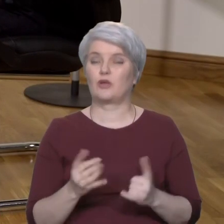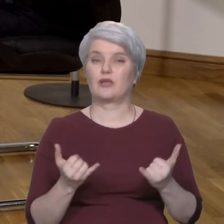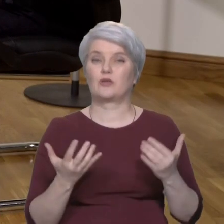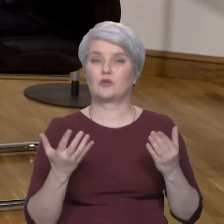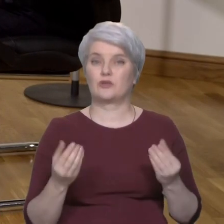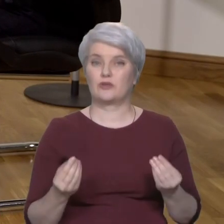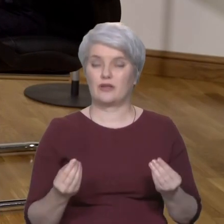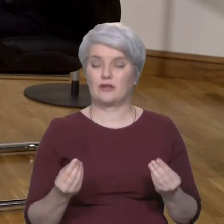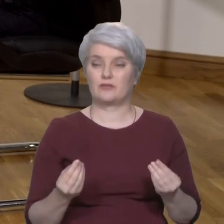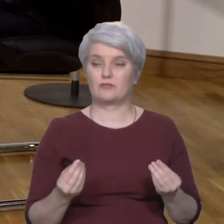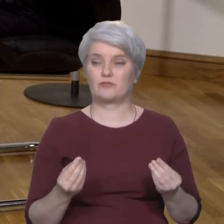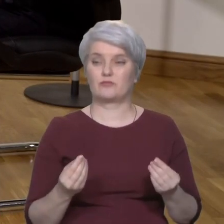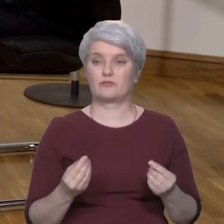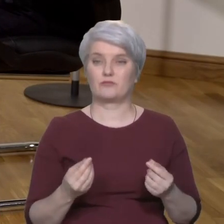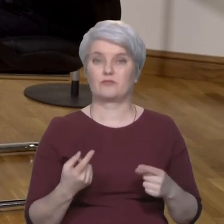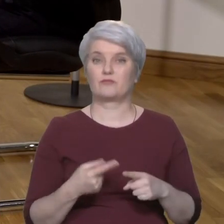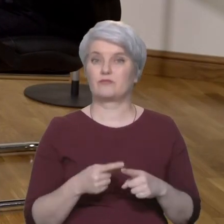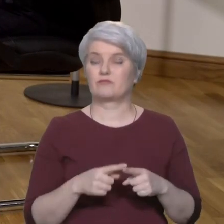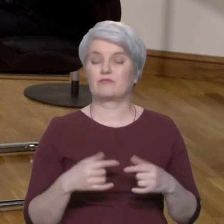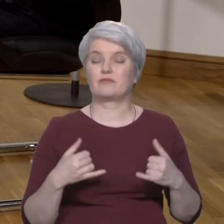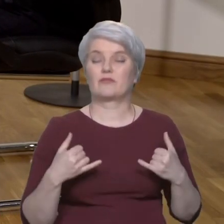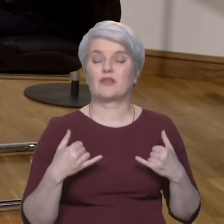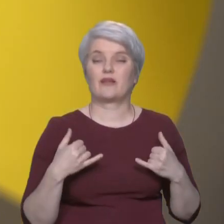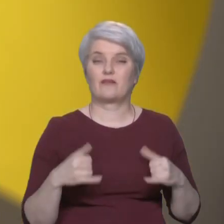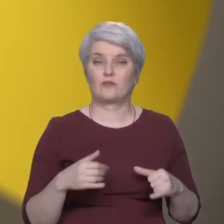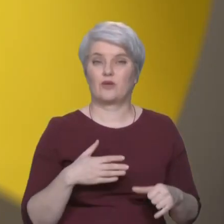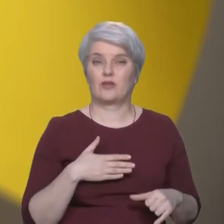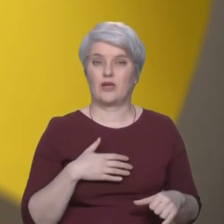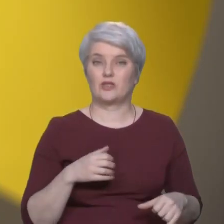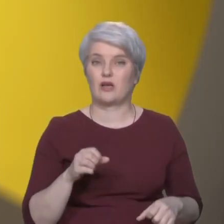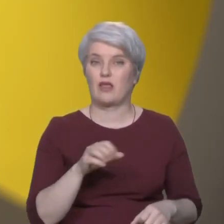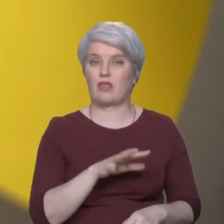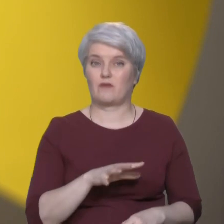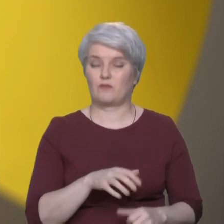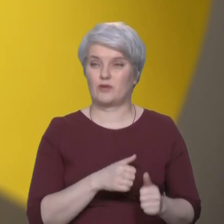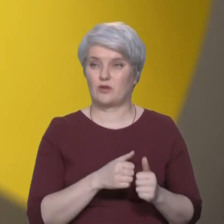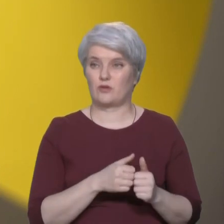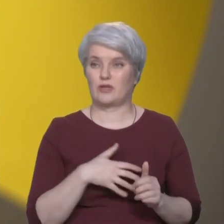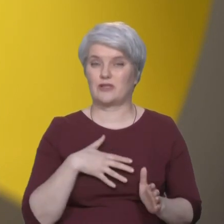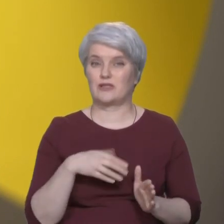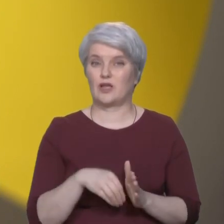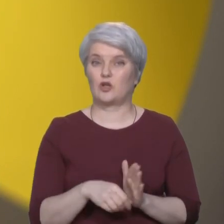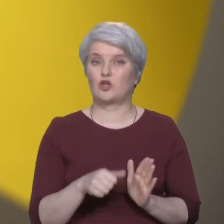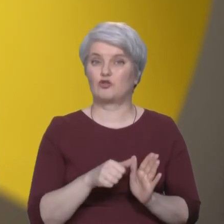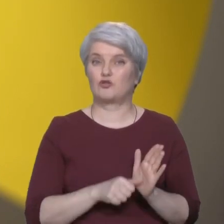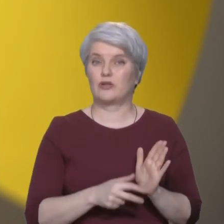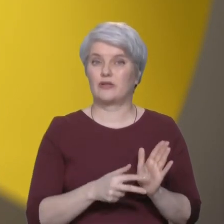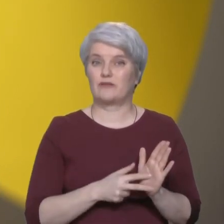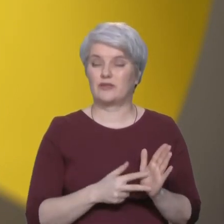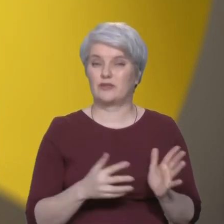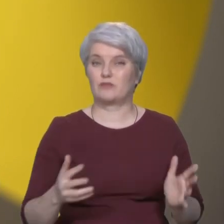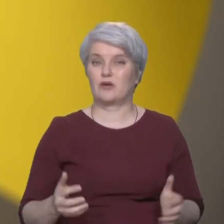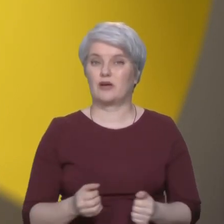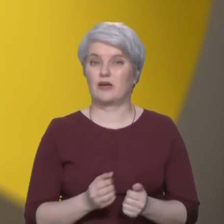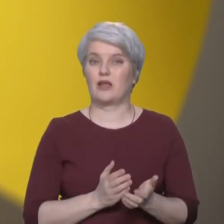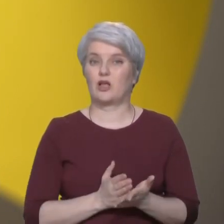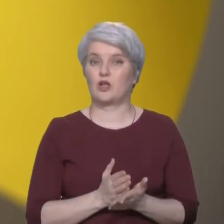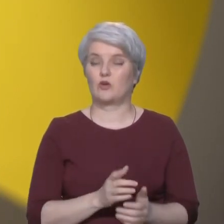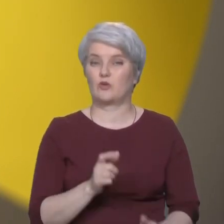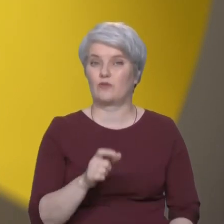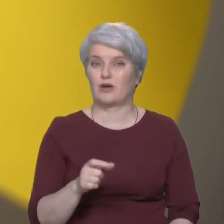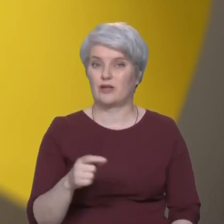сьогоднішній день, і це дивує наших колег-європейців, загинуло 68 рятувальників